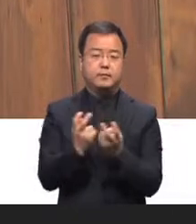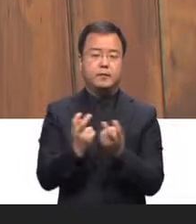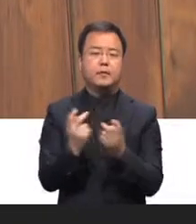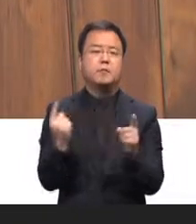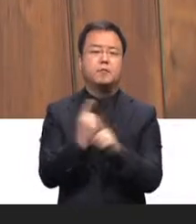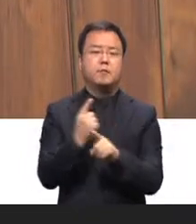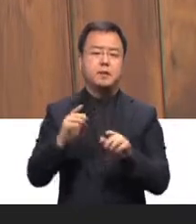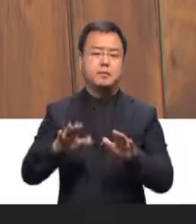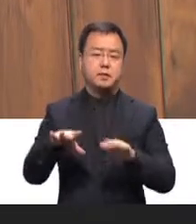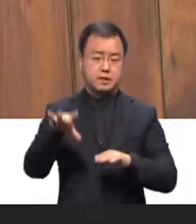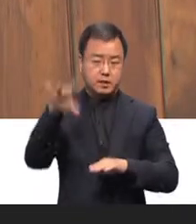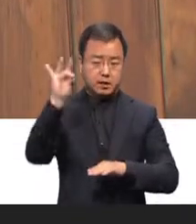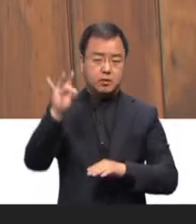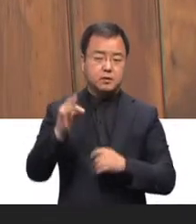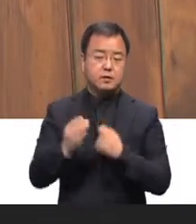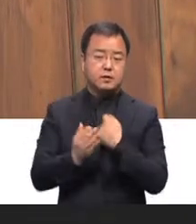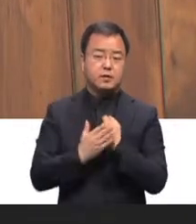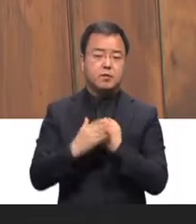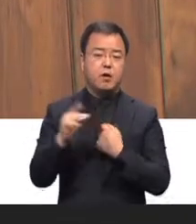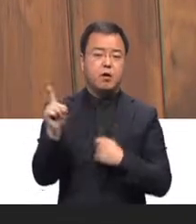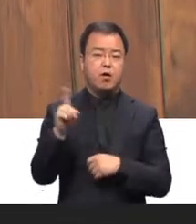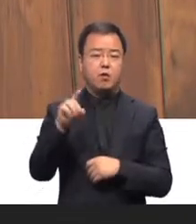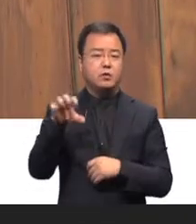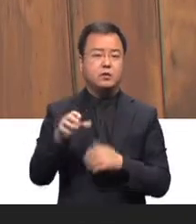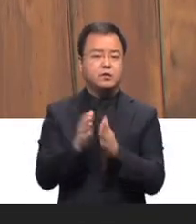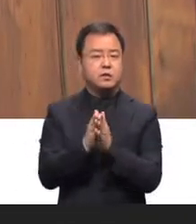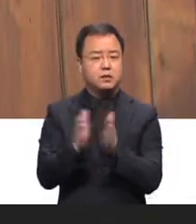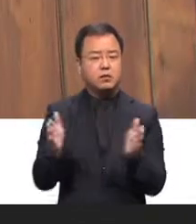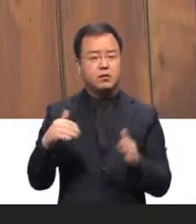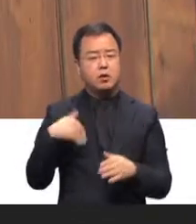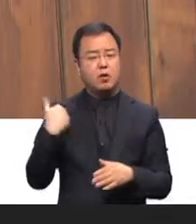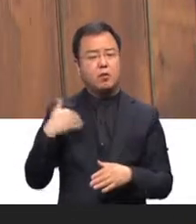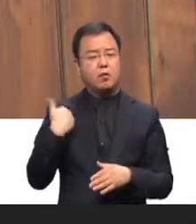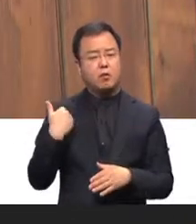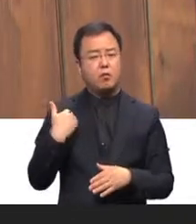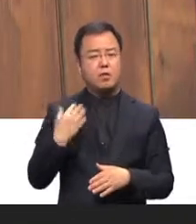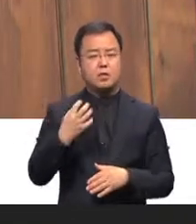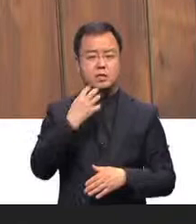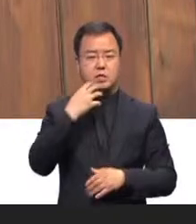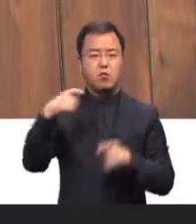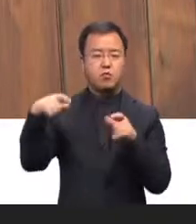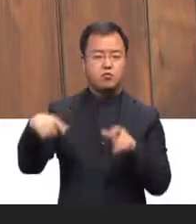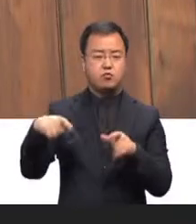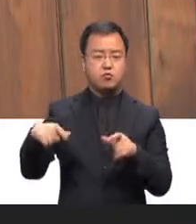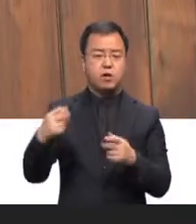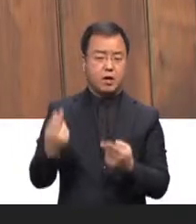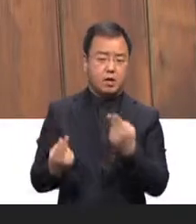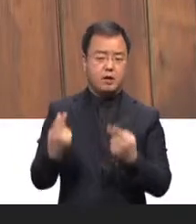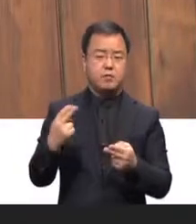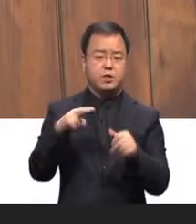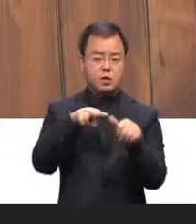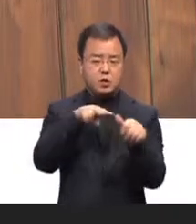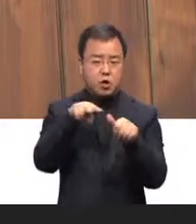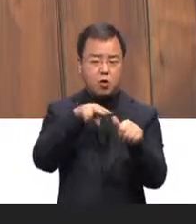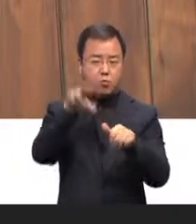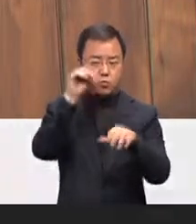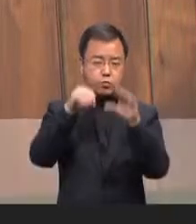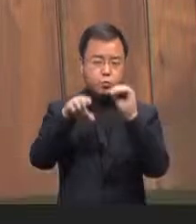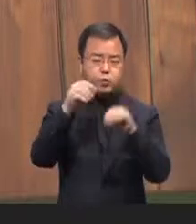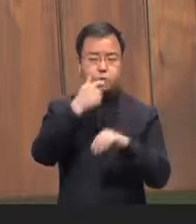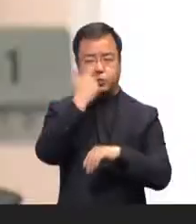어디서 시작해야 될 지도 모르고 막연하고 서울지역 이랑 정보력 또 많이 차이가